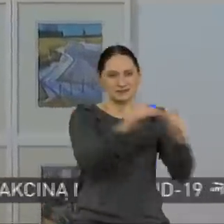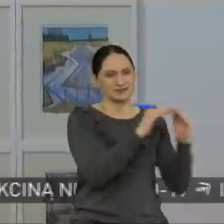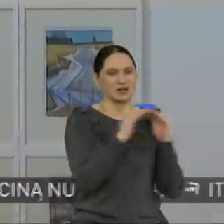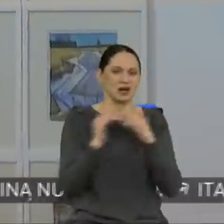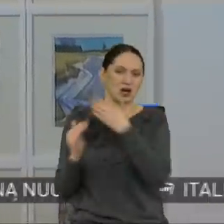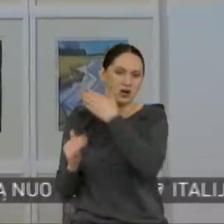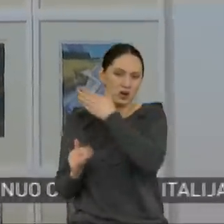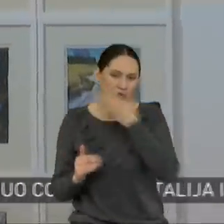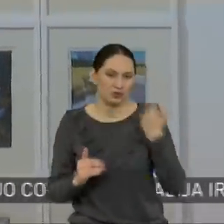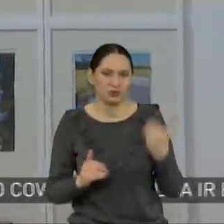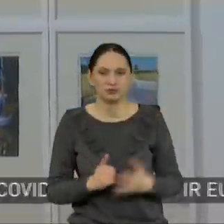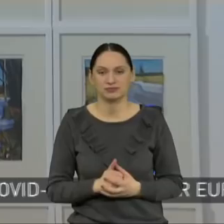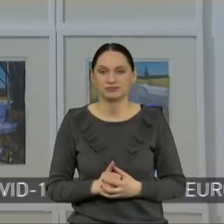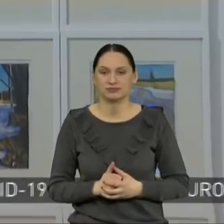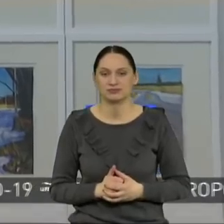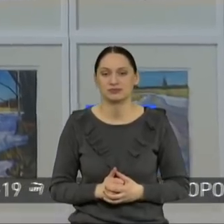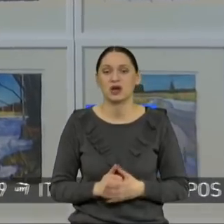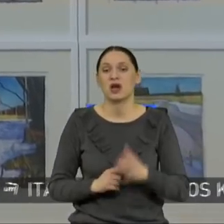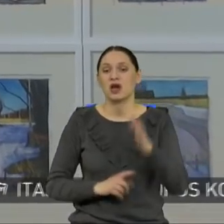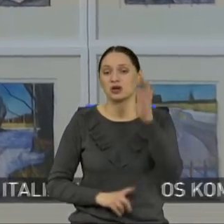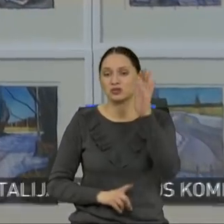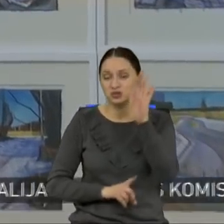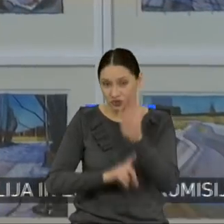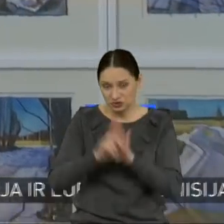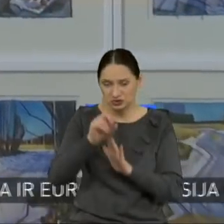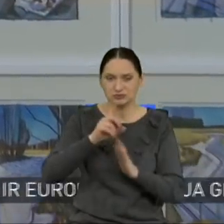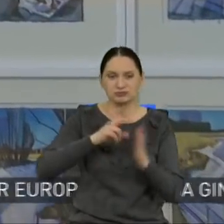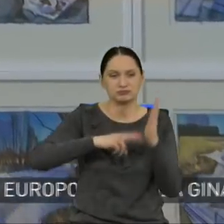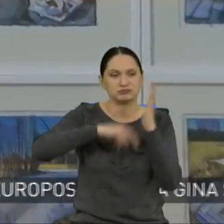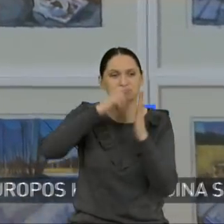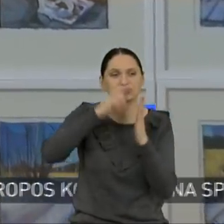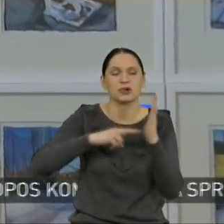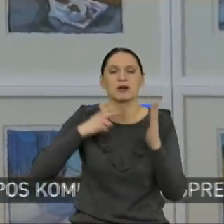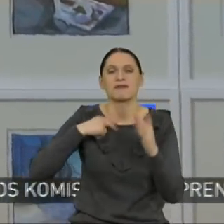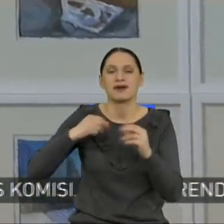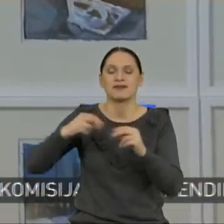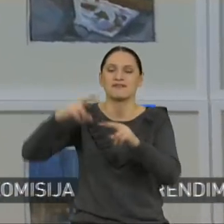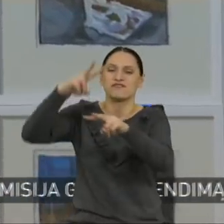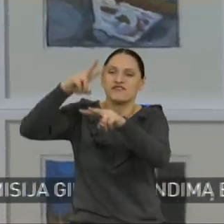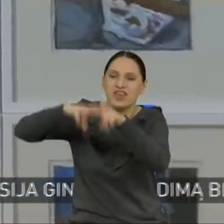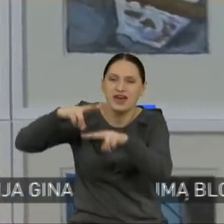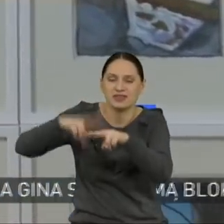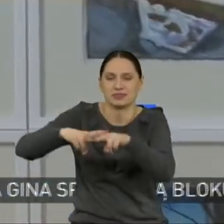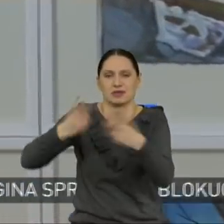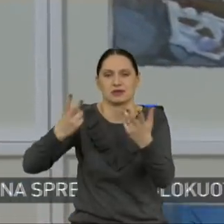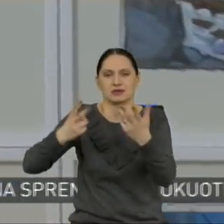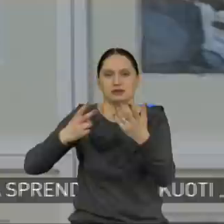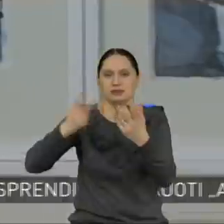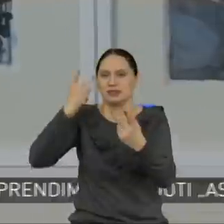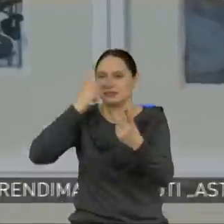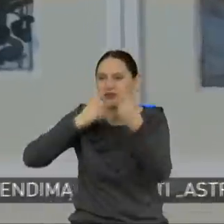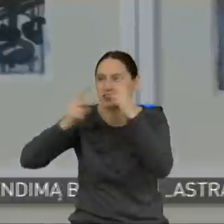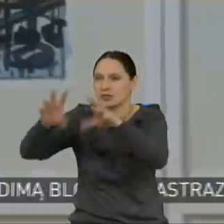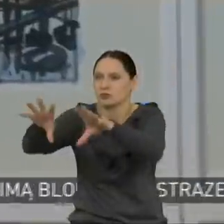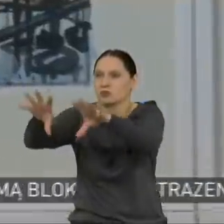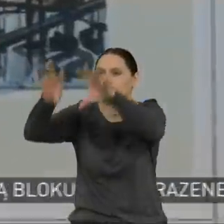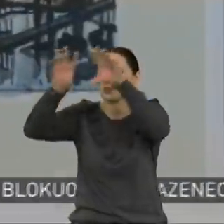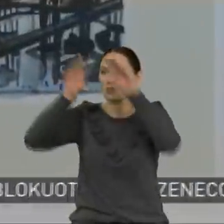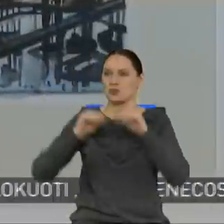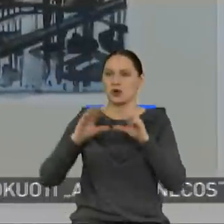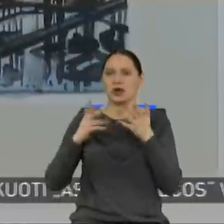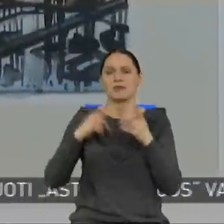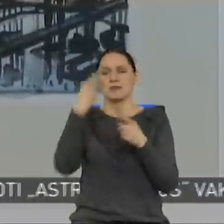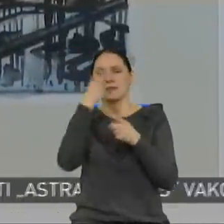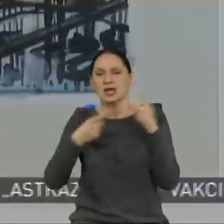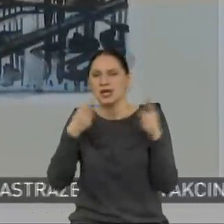keistą erdvės iliuziją. Nuo pat pradžių domino, kaip perteikti erdvės į peizažo vaizdinio iliuziją su kuo mažiau priemonių.